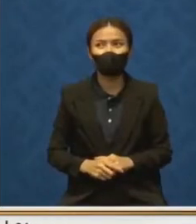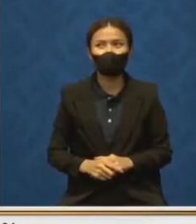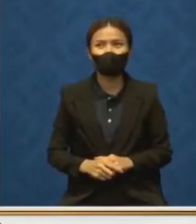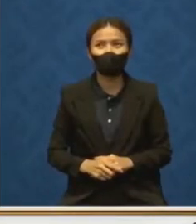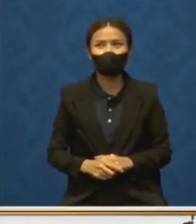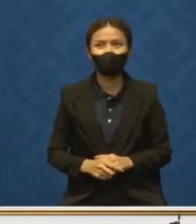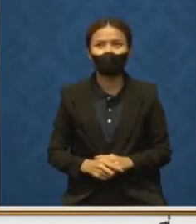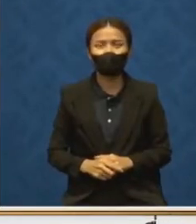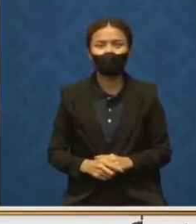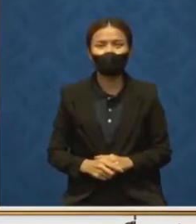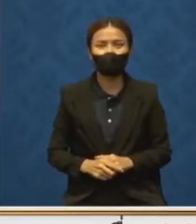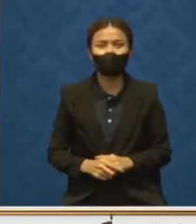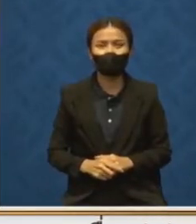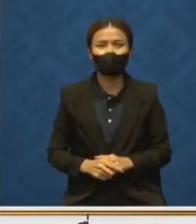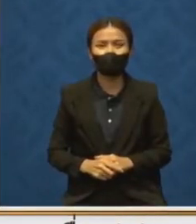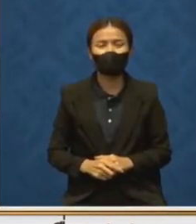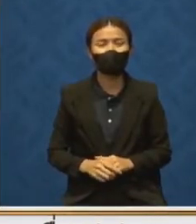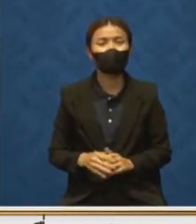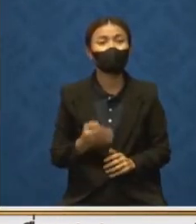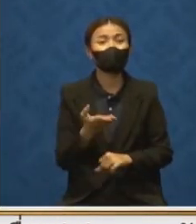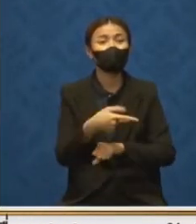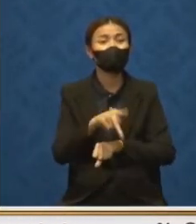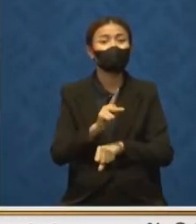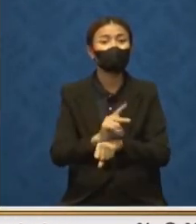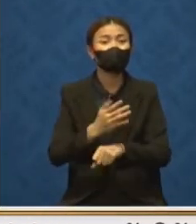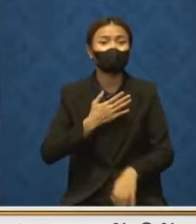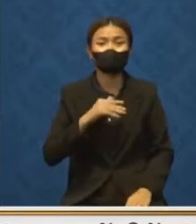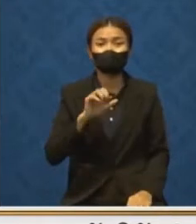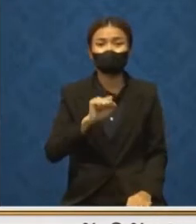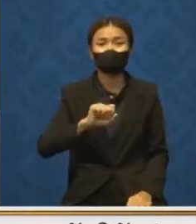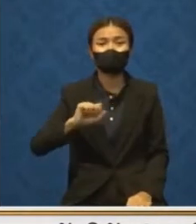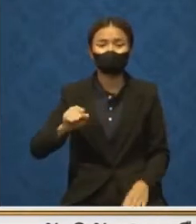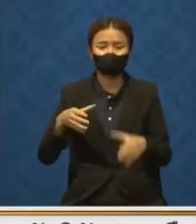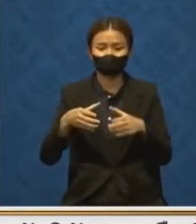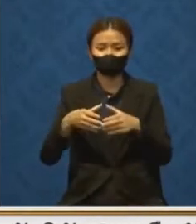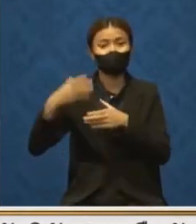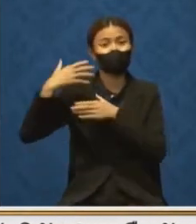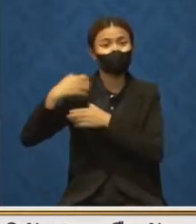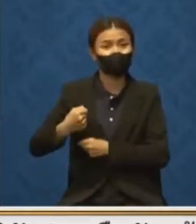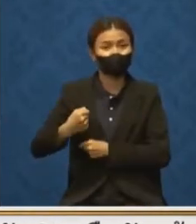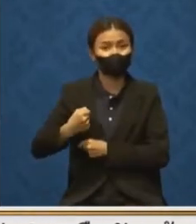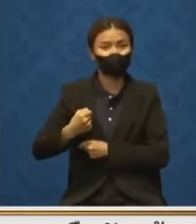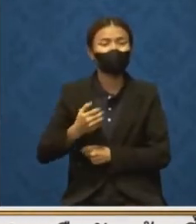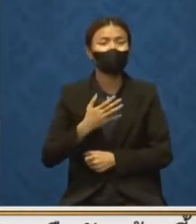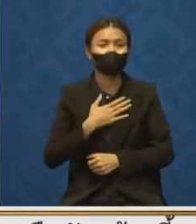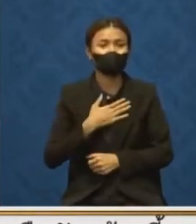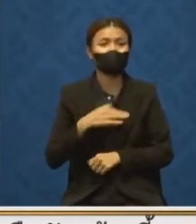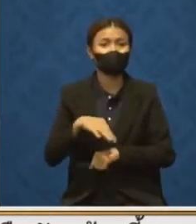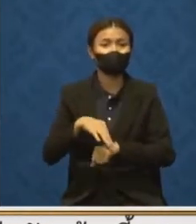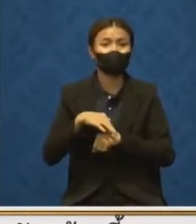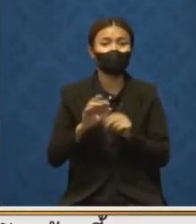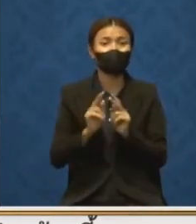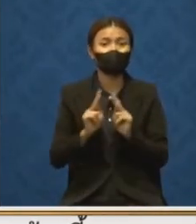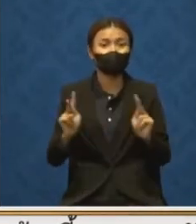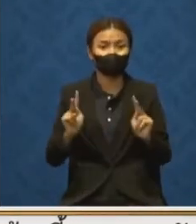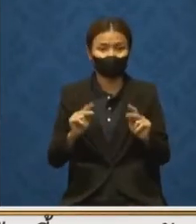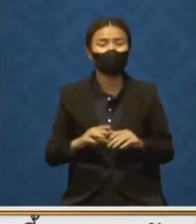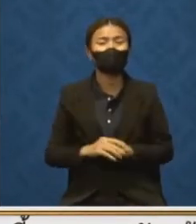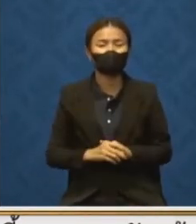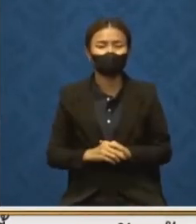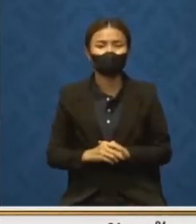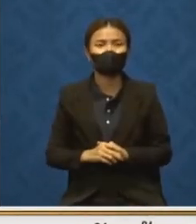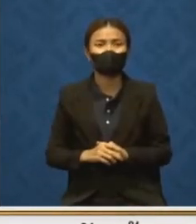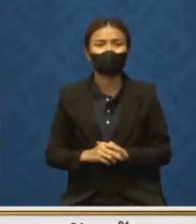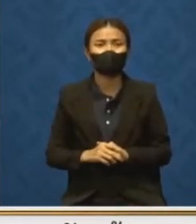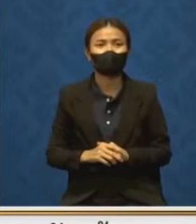กราบเรียนท่านประธานสภาที่เคารพกับผมนายเกียรติ สิทธิอมรส.ส.บัญชีรายชื่อพรรคประชาธิปัตย์ในฐานะกรรมาธิการนะครับเนื่องจาก